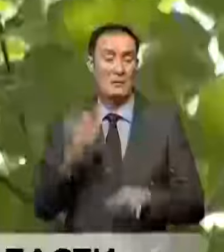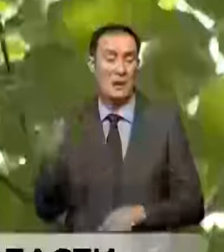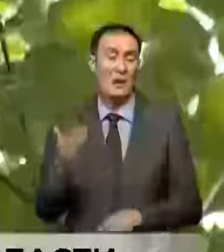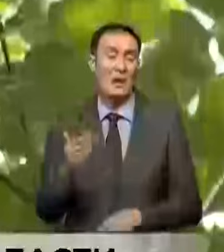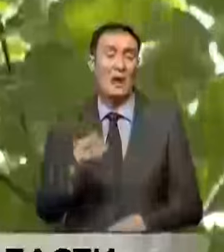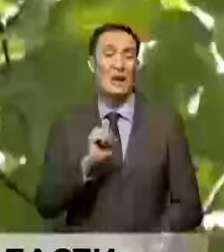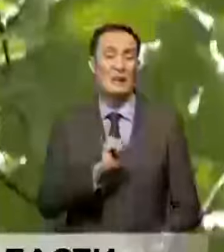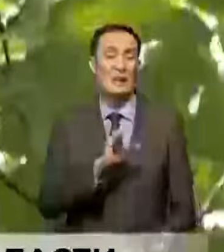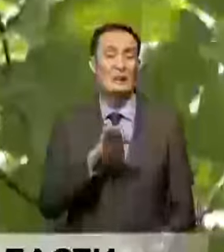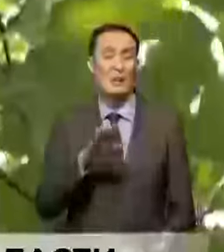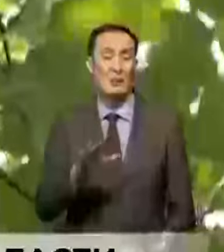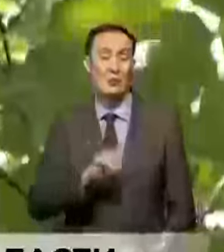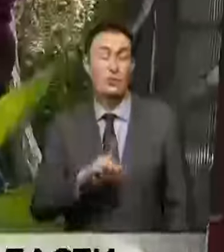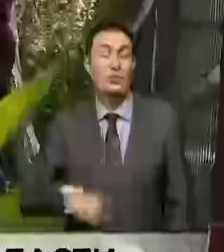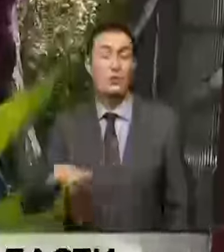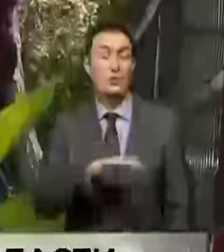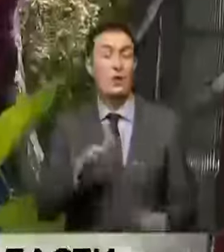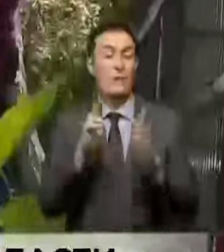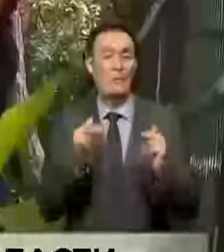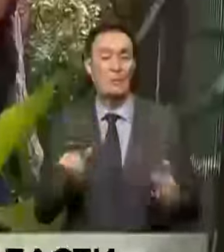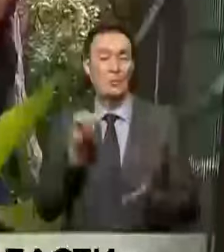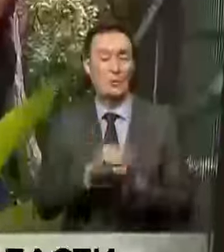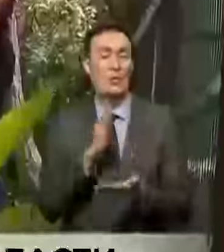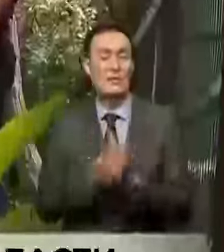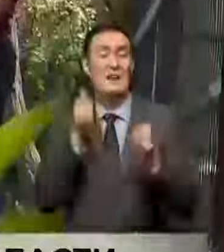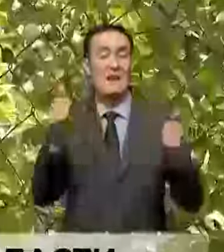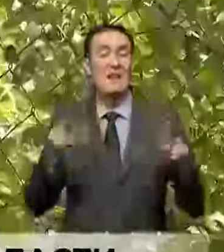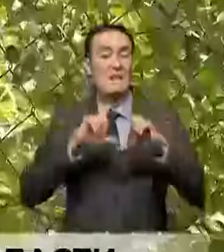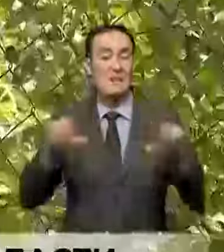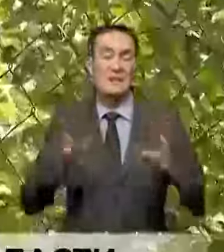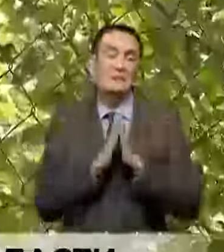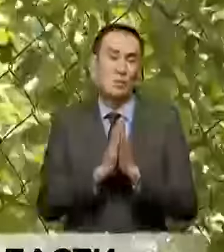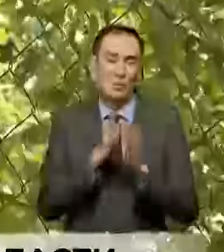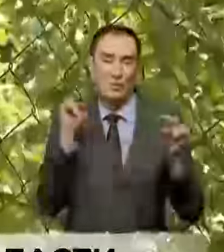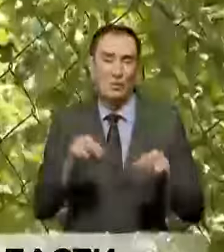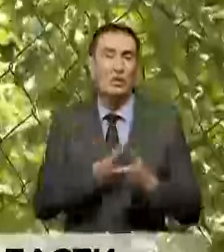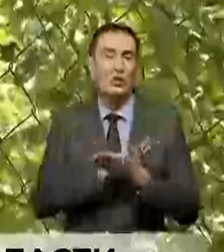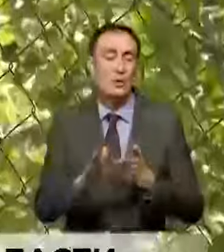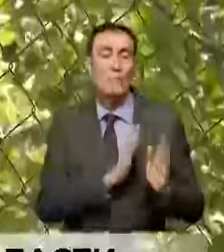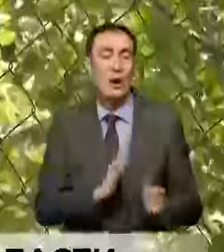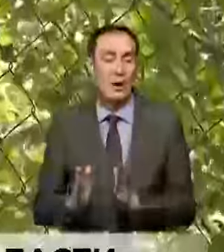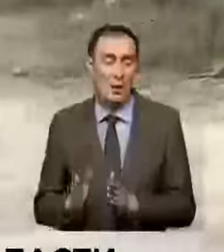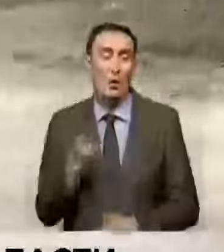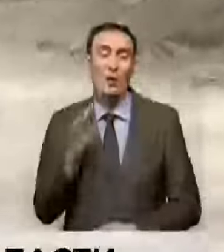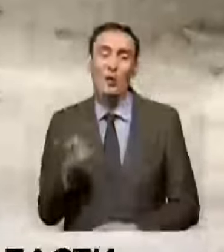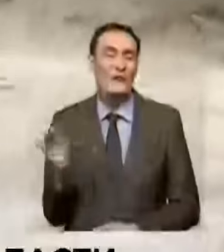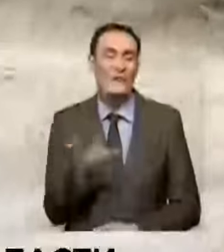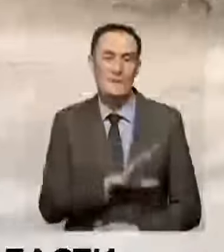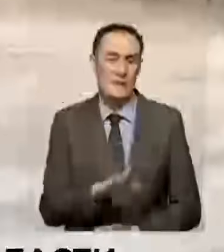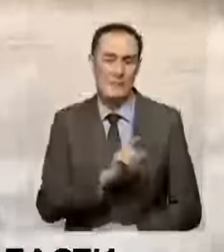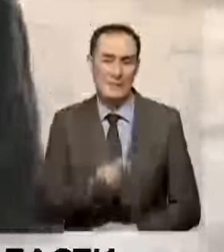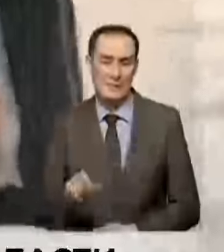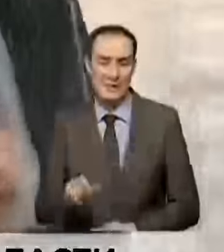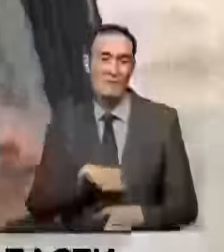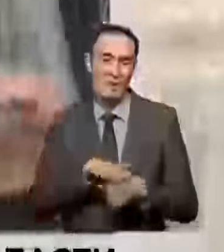района Азизхана Исмаилова, на территории мавзолея установлены вывески с просьбой соблюдать чистоту и порядок. Однако не все